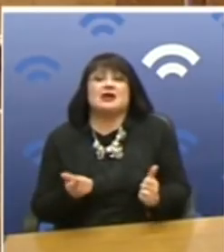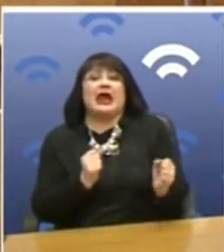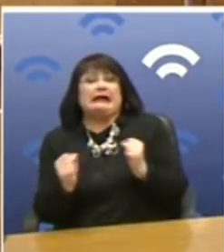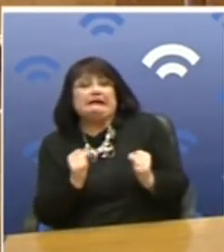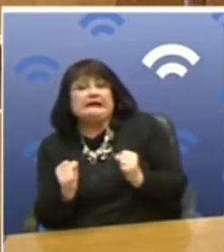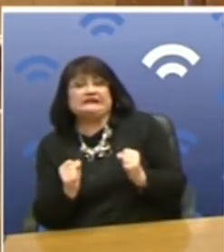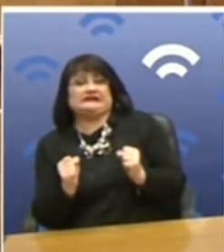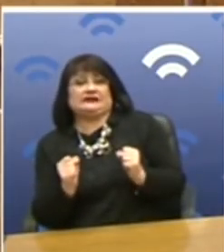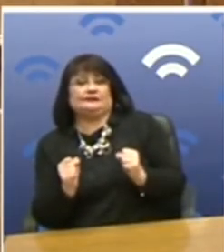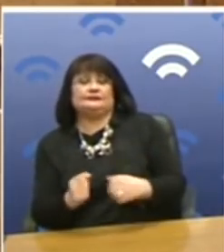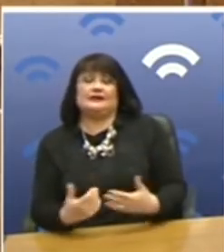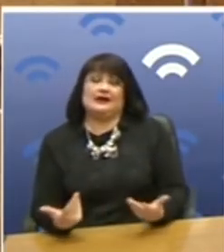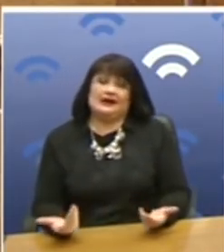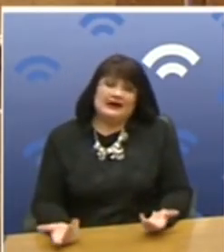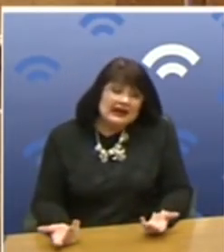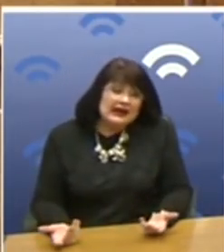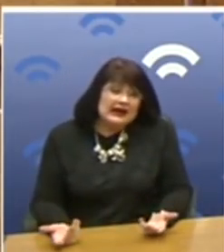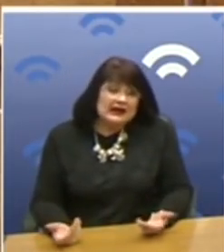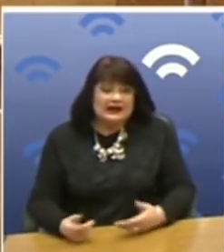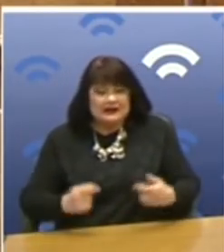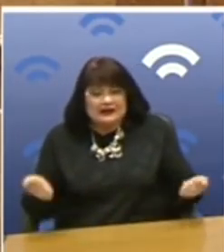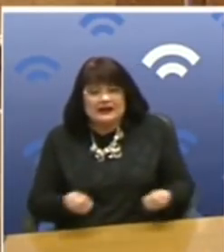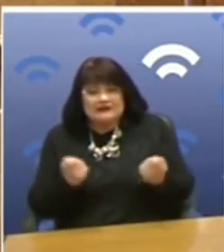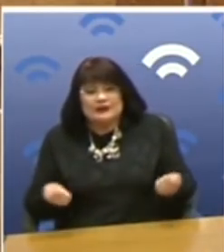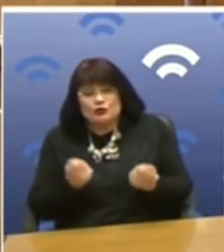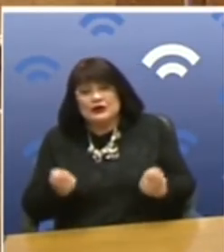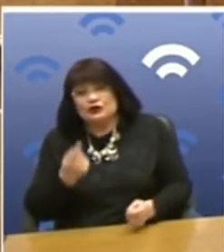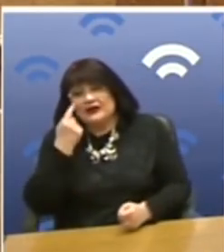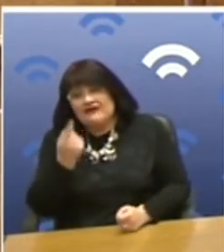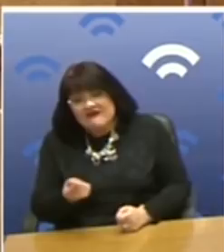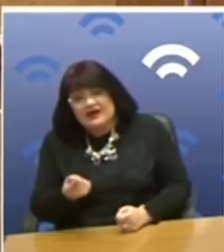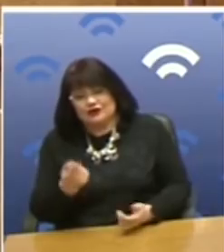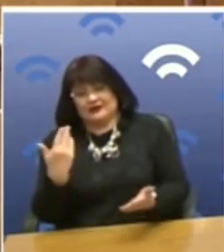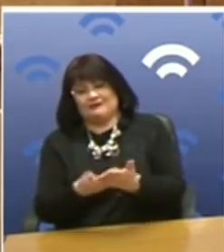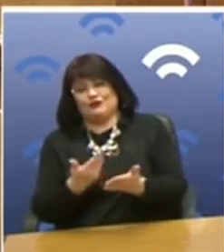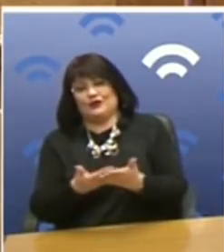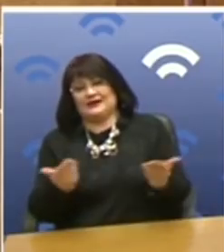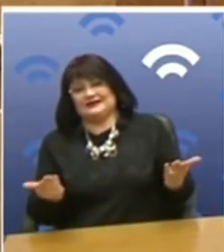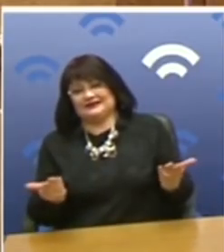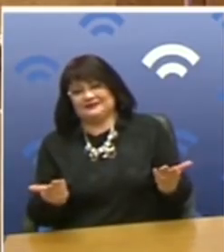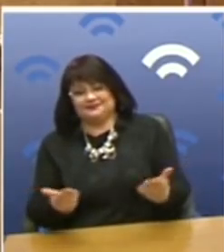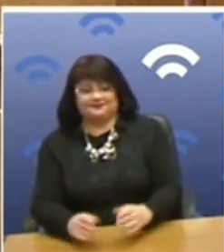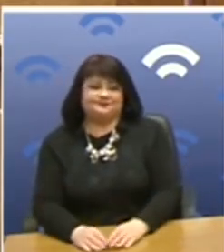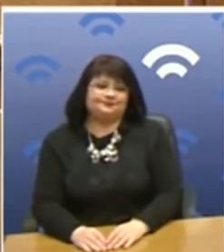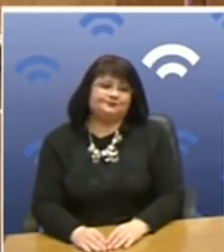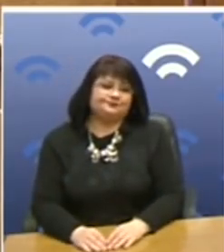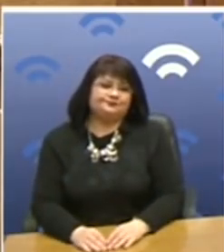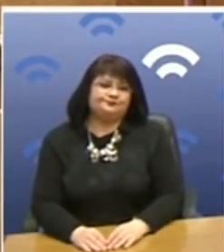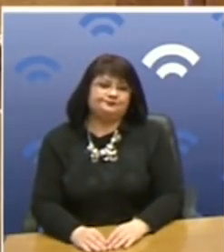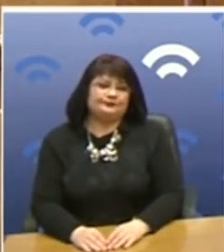κρίση. Όμως τα γεγονότα τα ίδια είναι πιο πεισματάρικα, γιατί ήδη